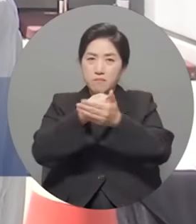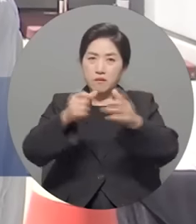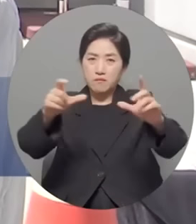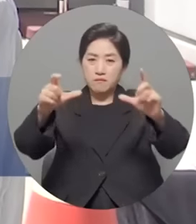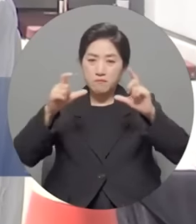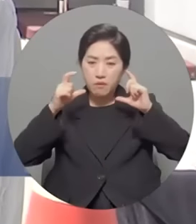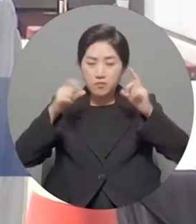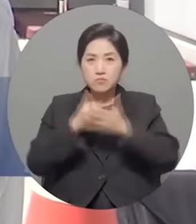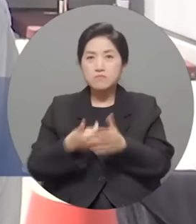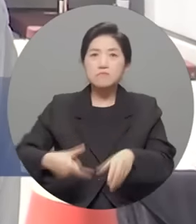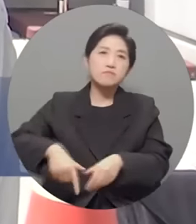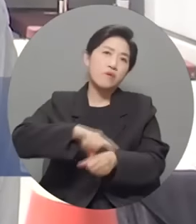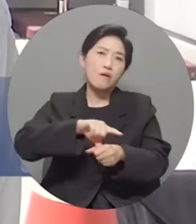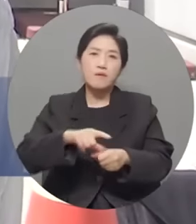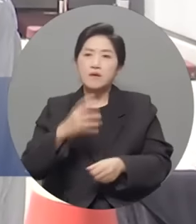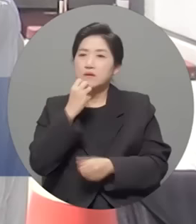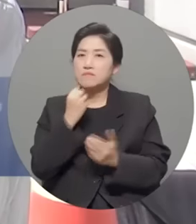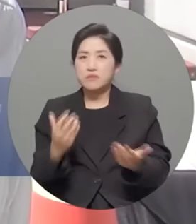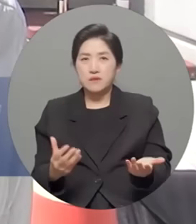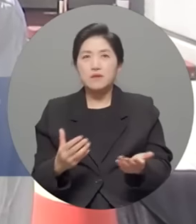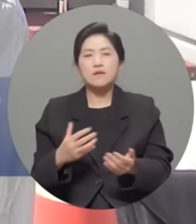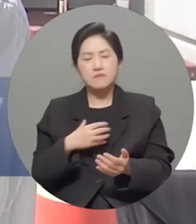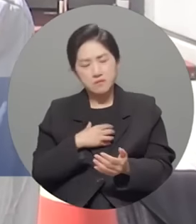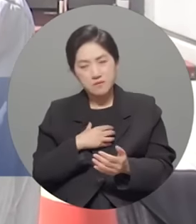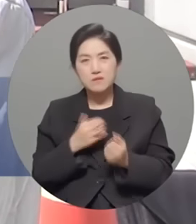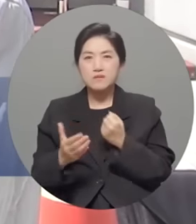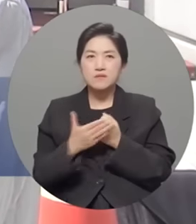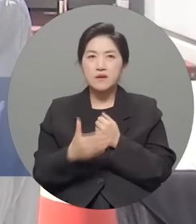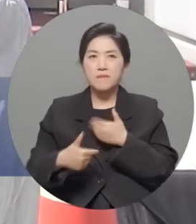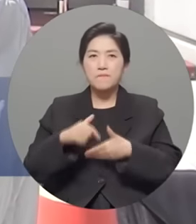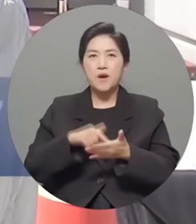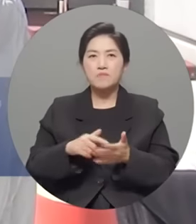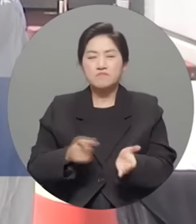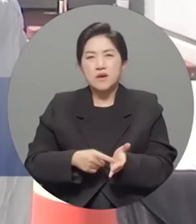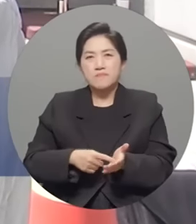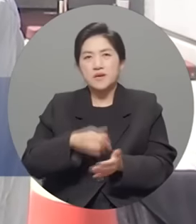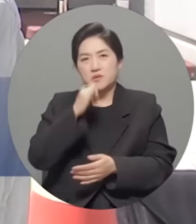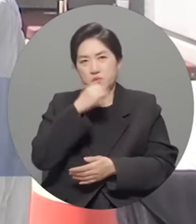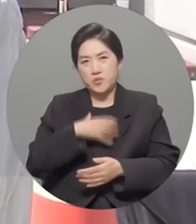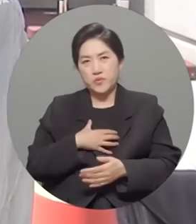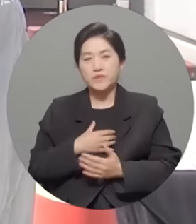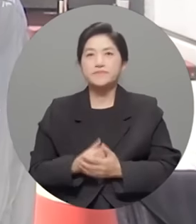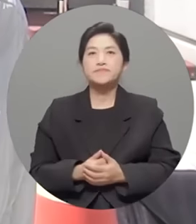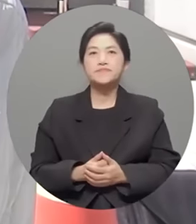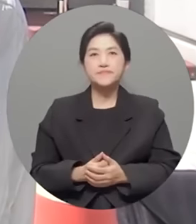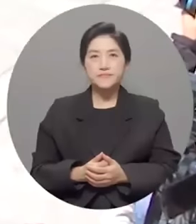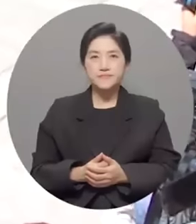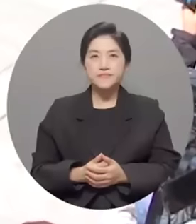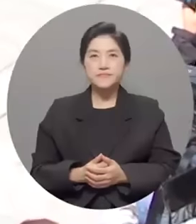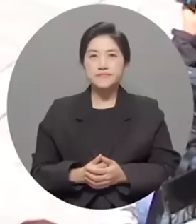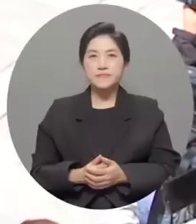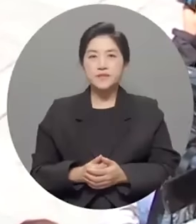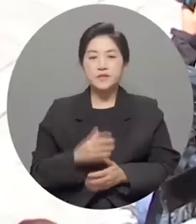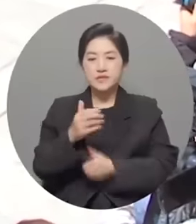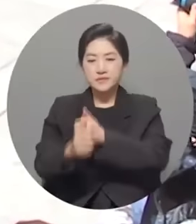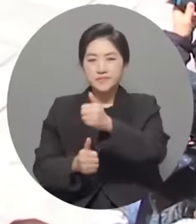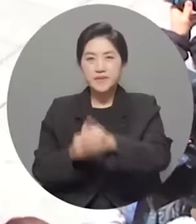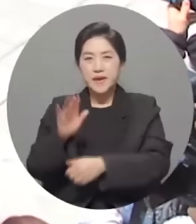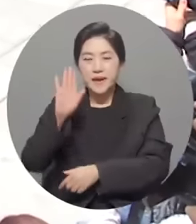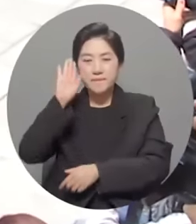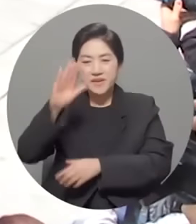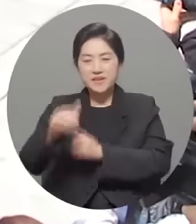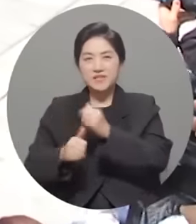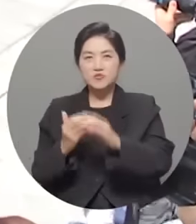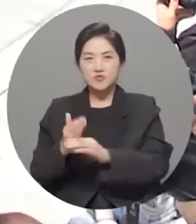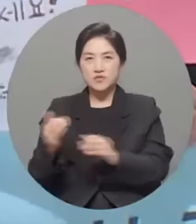판결이 나와도 의미가 없는 거잖아요. 그래서 굉장히 마음이 조급했던 것도 있었고. 이른바 미래세대 중심의 기후소송